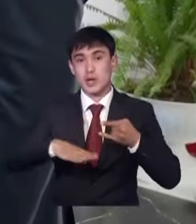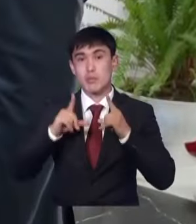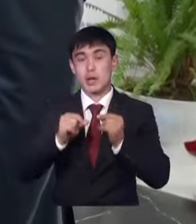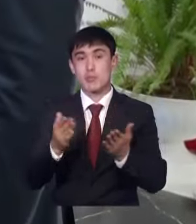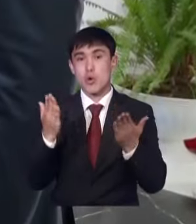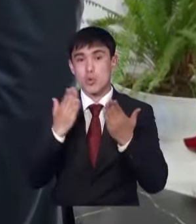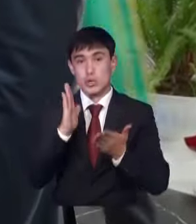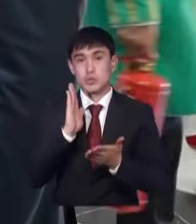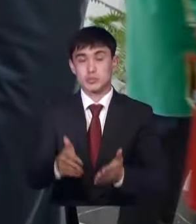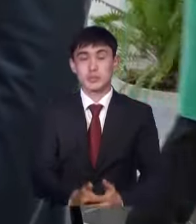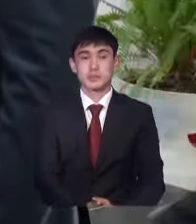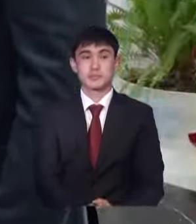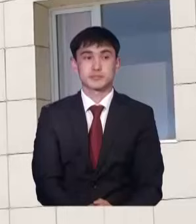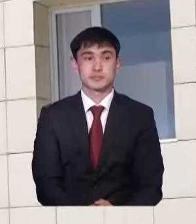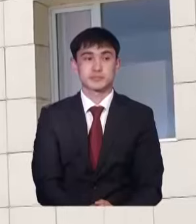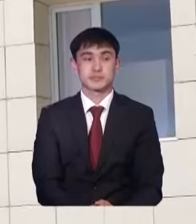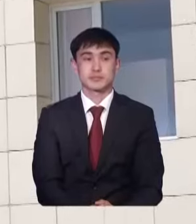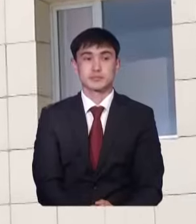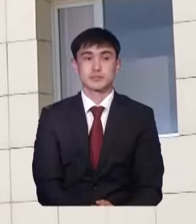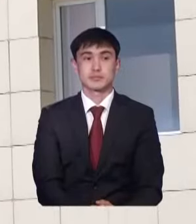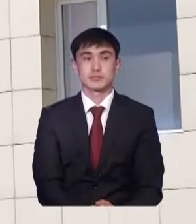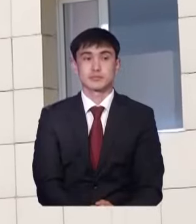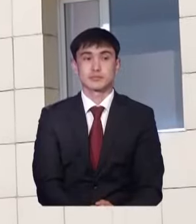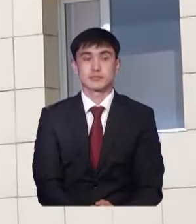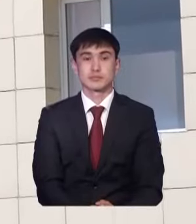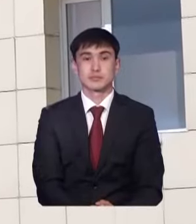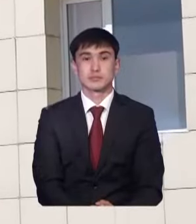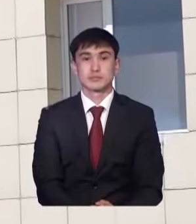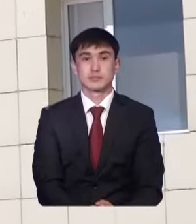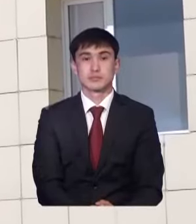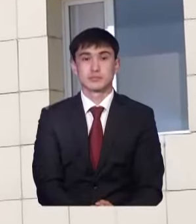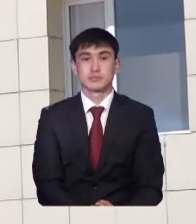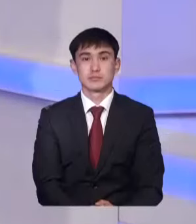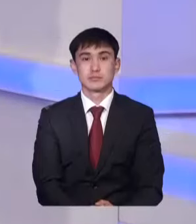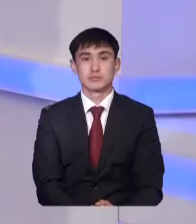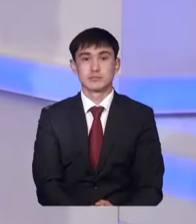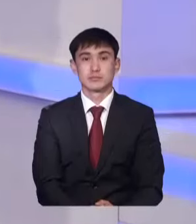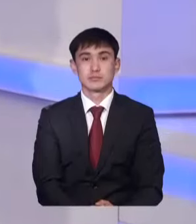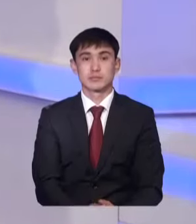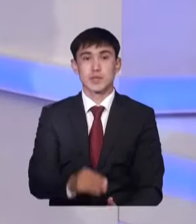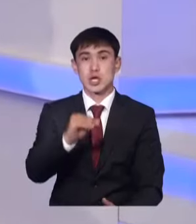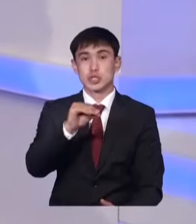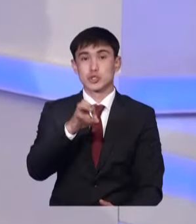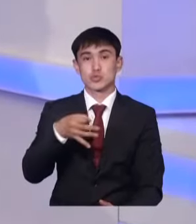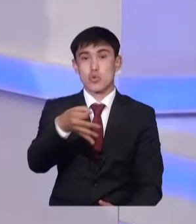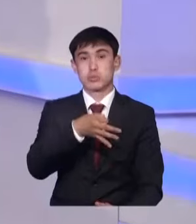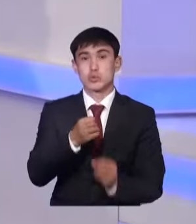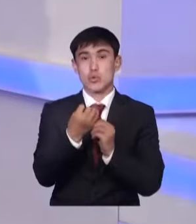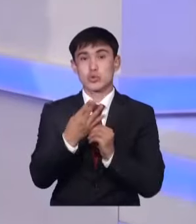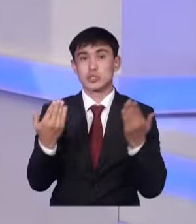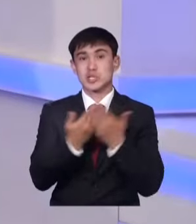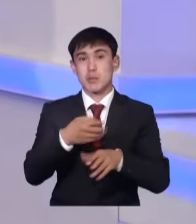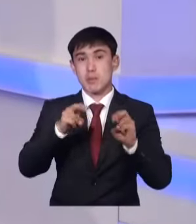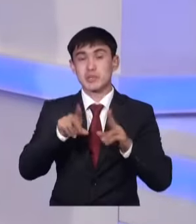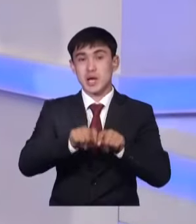Құран оқытпақ. Гүлжанат Мақұлжанова, Ғабит Қабдырахман, Жетісу телеарнасы. Жетісу облысында 14 жаңа